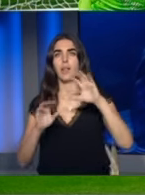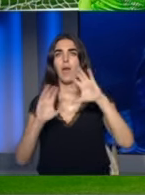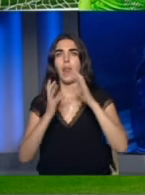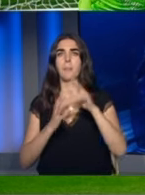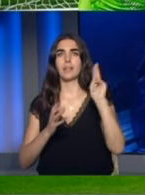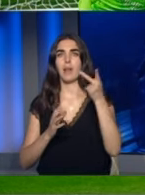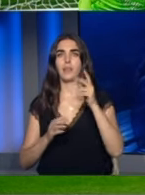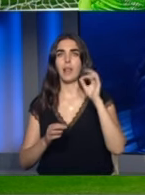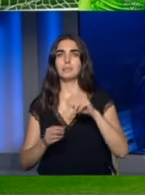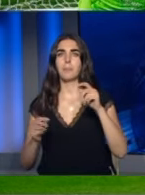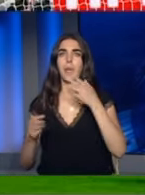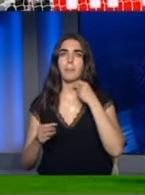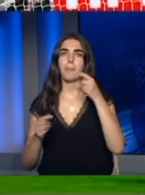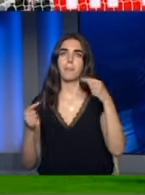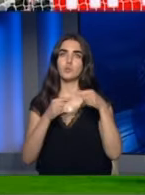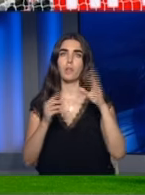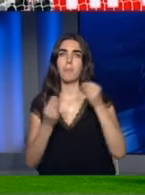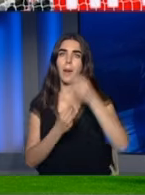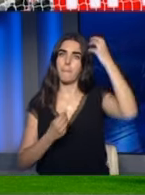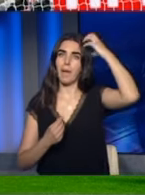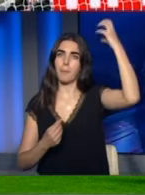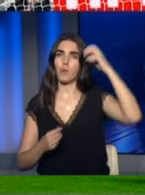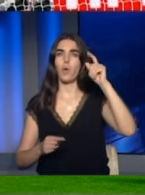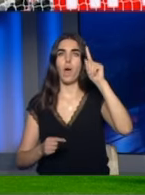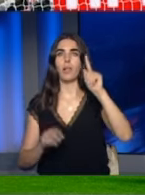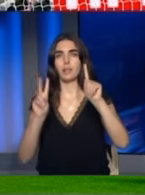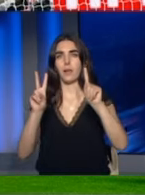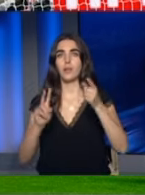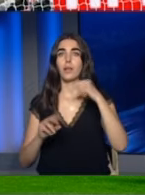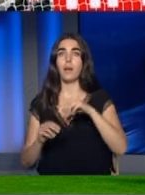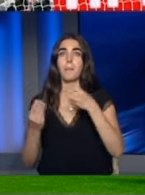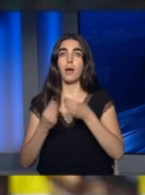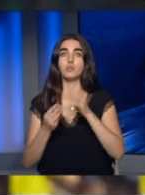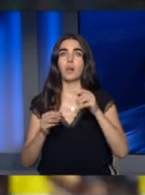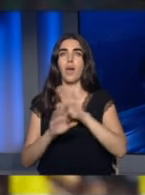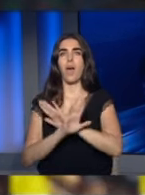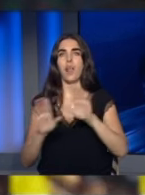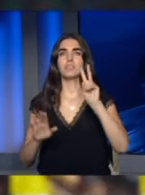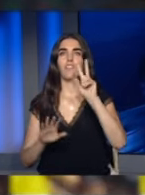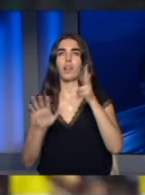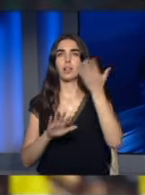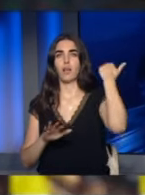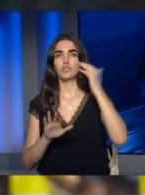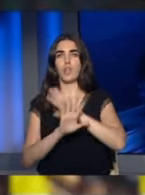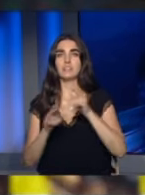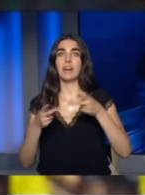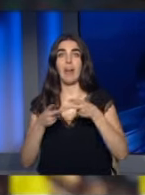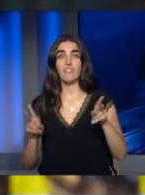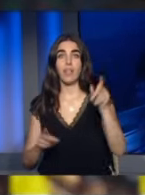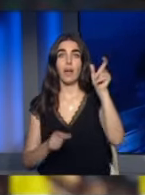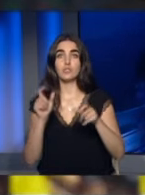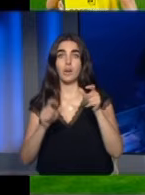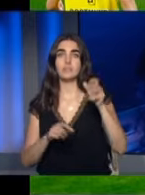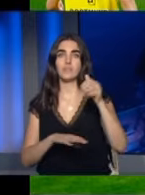السقوط امام بايرن ميونخ بنتيجه 2 وا في المباراه النهائيه في العام 2013 وافتتح داني كارفخال التسجيل بضربه راس في الدقيقه